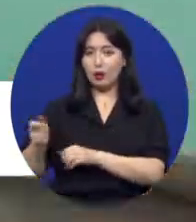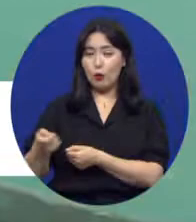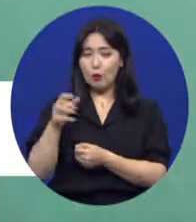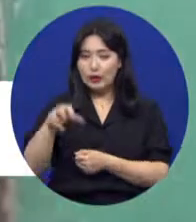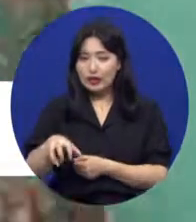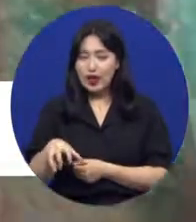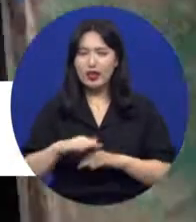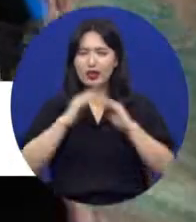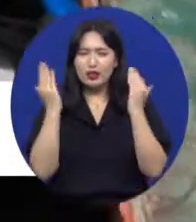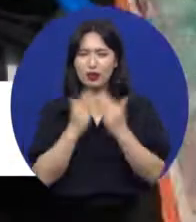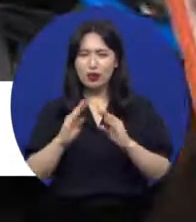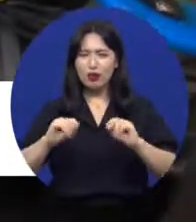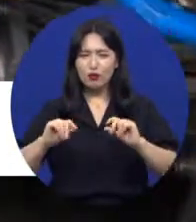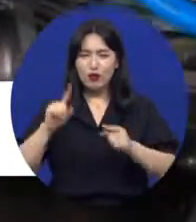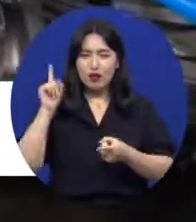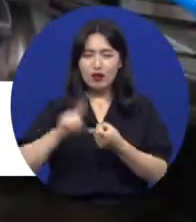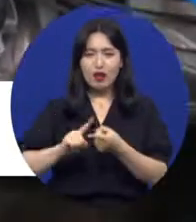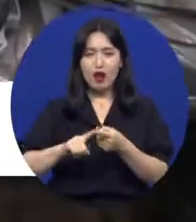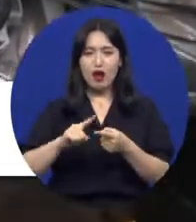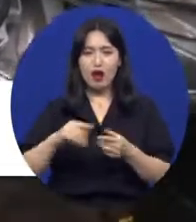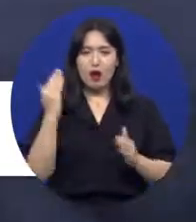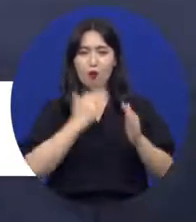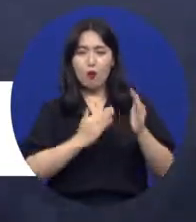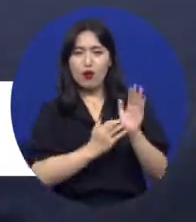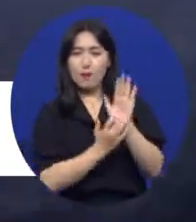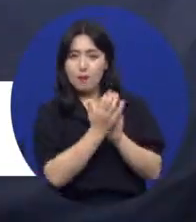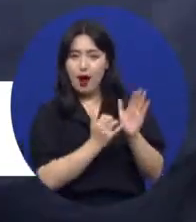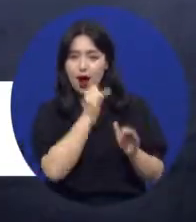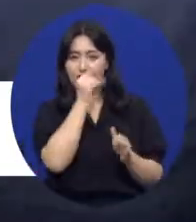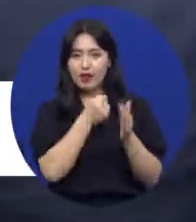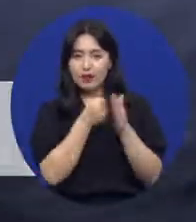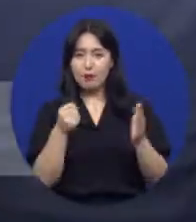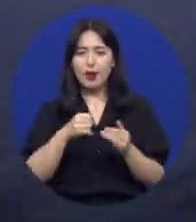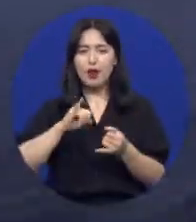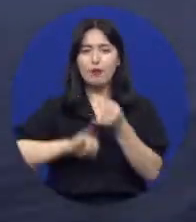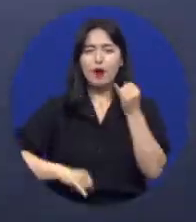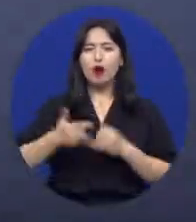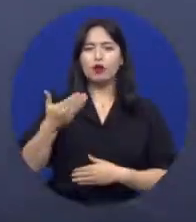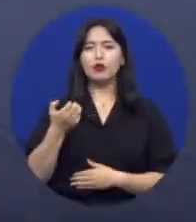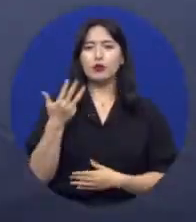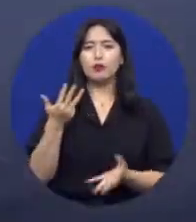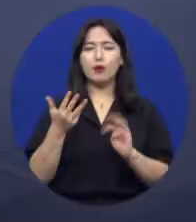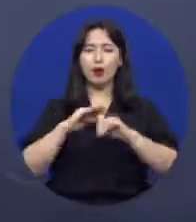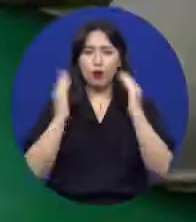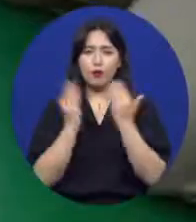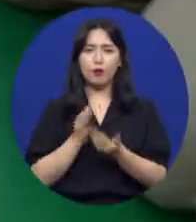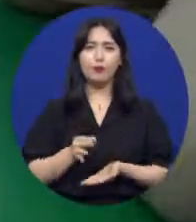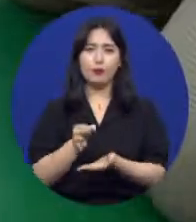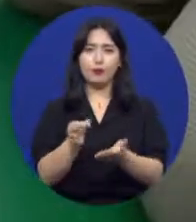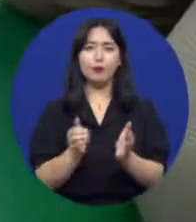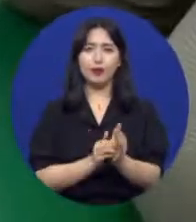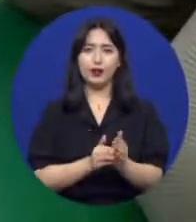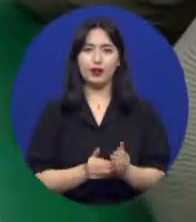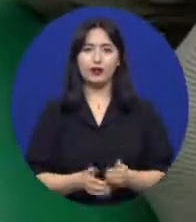전체 부지에 대한 공매 가 진행되자 밀린 세금 98억 원 의 최근 왔나 패 씁니다